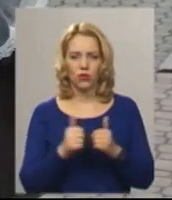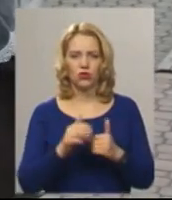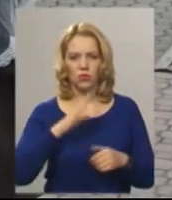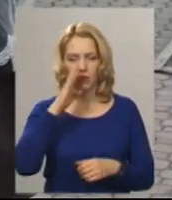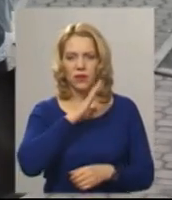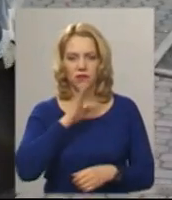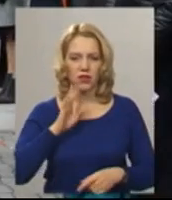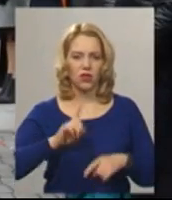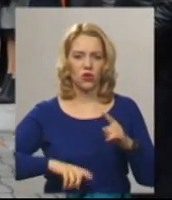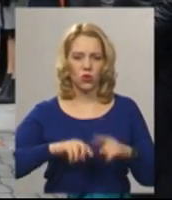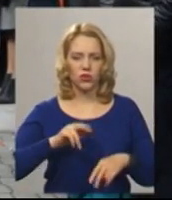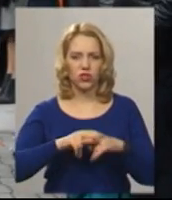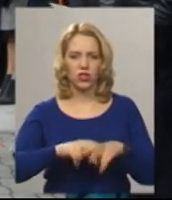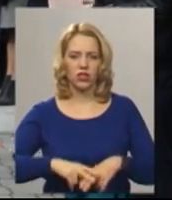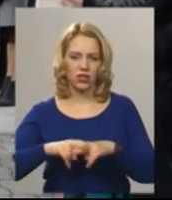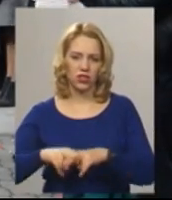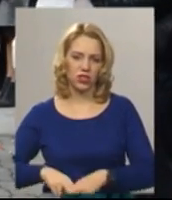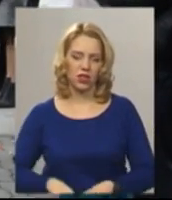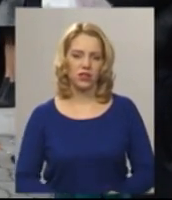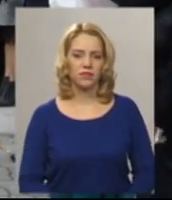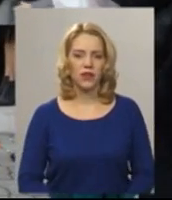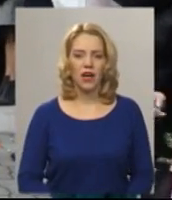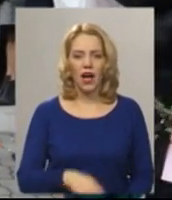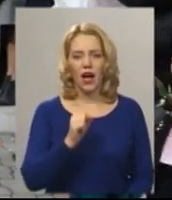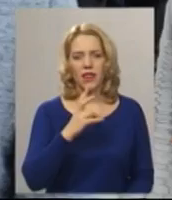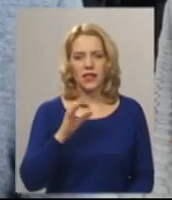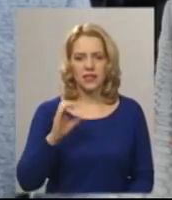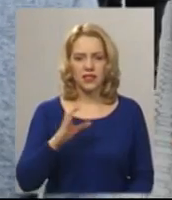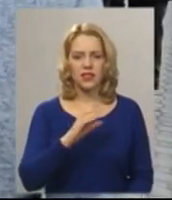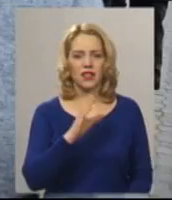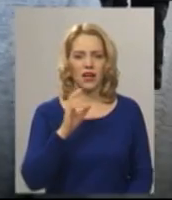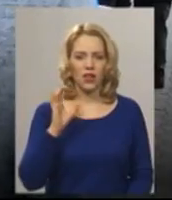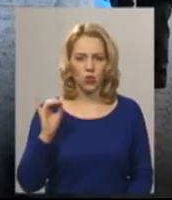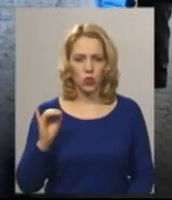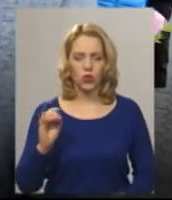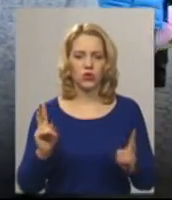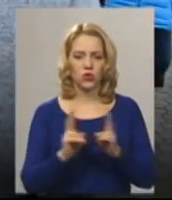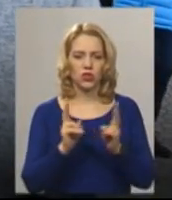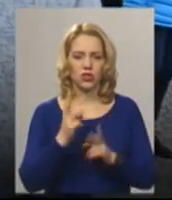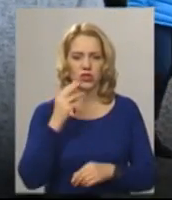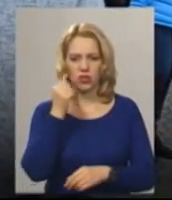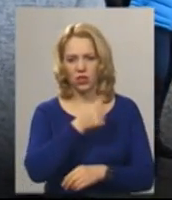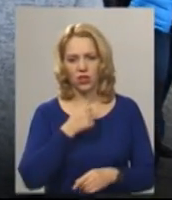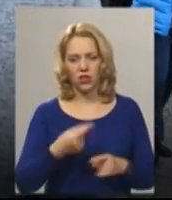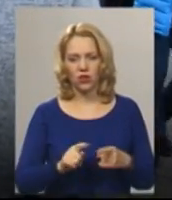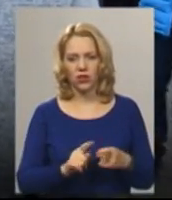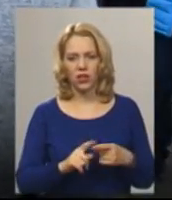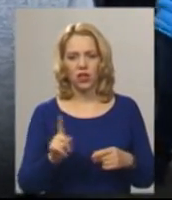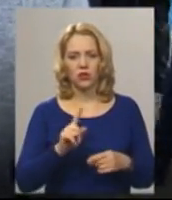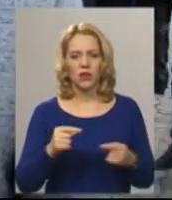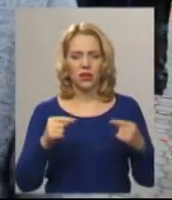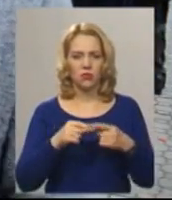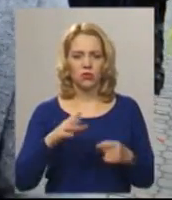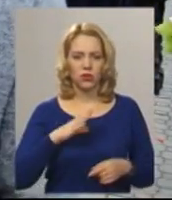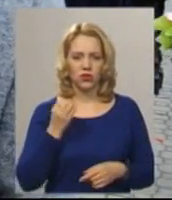родичі, друзі та хрещені. Анастасія та Ігор Баклашки зустрічалися 3 роки. День давно мріяли цей, що було іменно